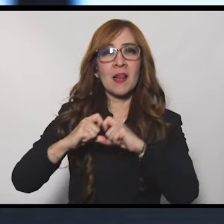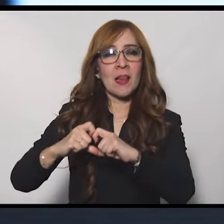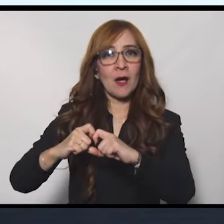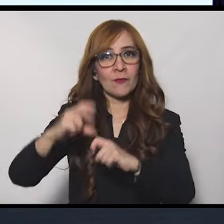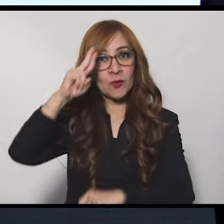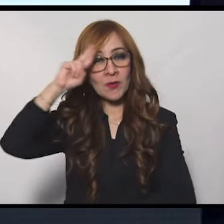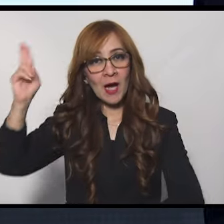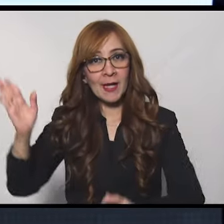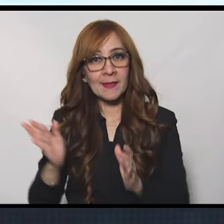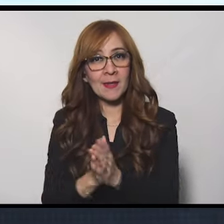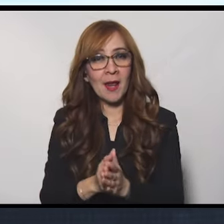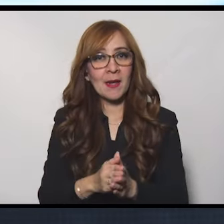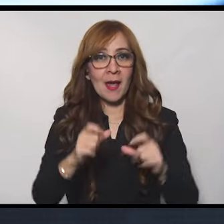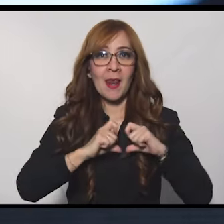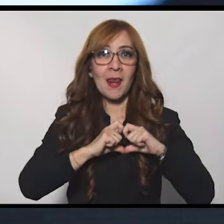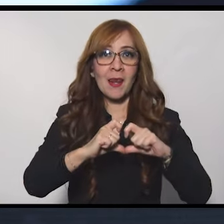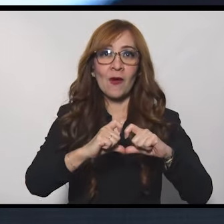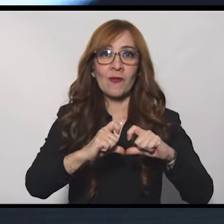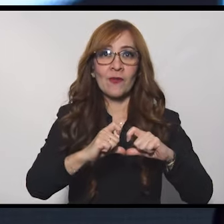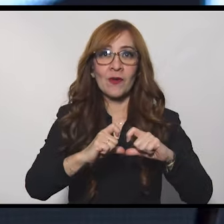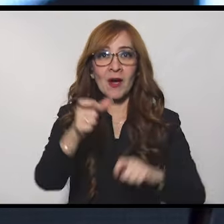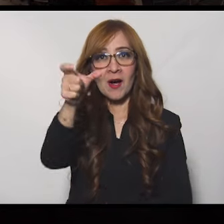people.